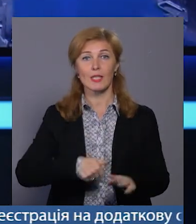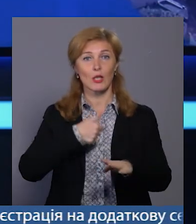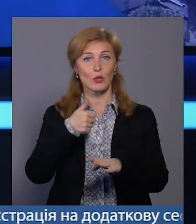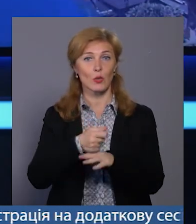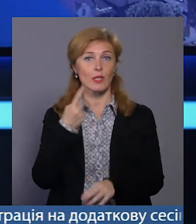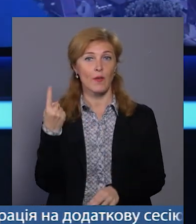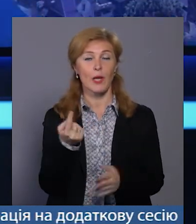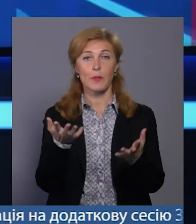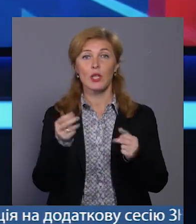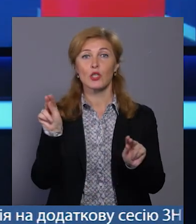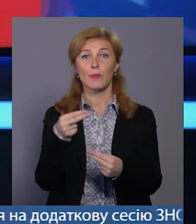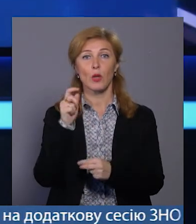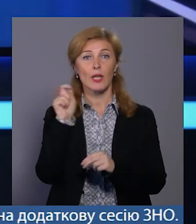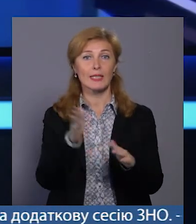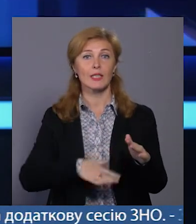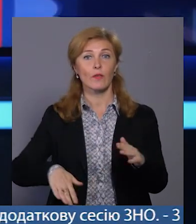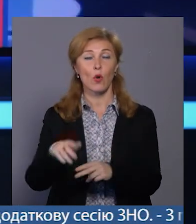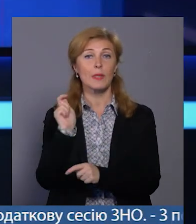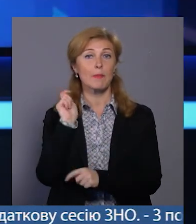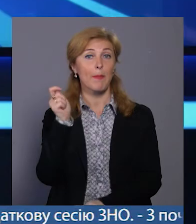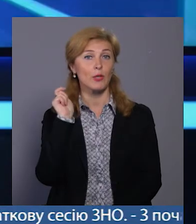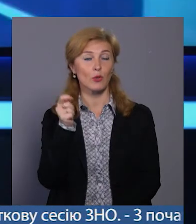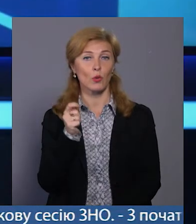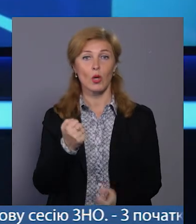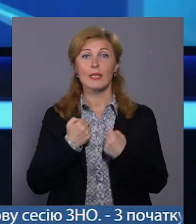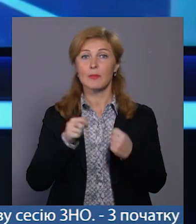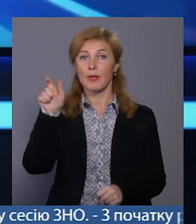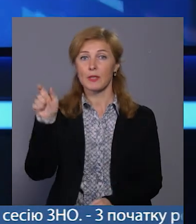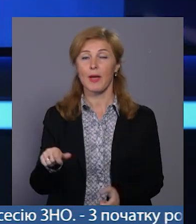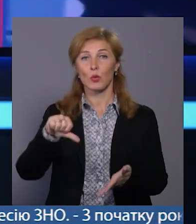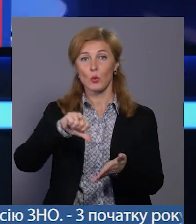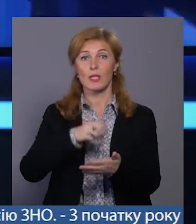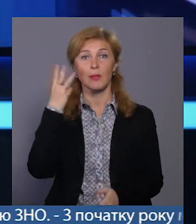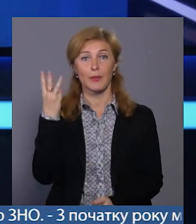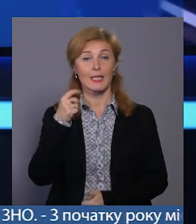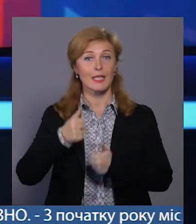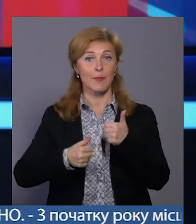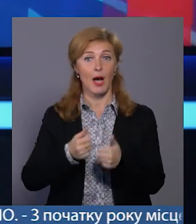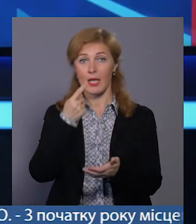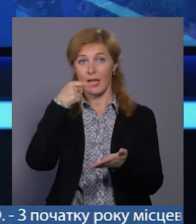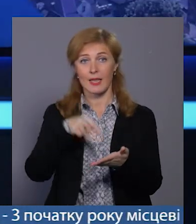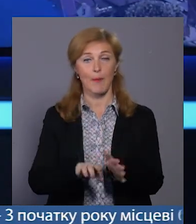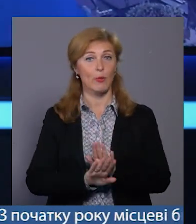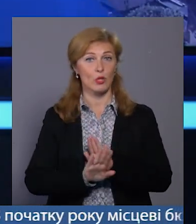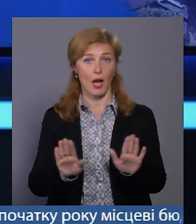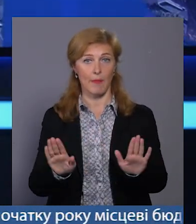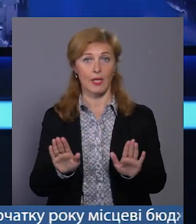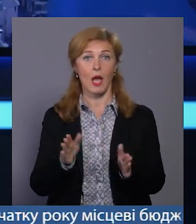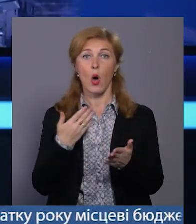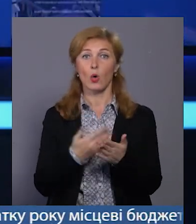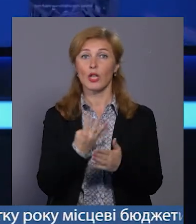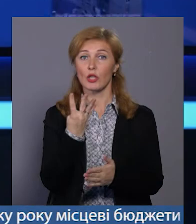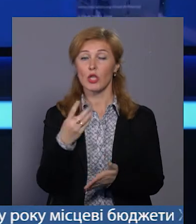вперше приймала чемпіонат Європи з бадмінтону. Спортсмени-учасники з Хмельниччини на змагання не потрапили. Однак